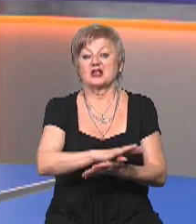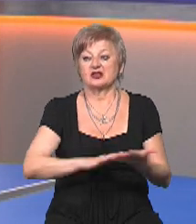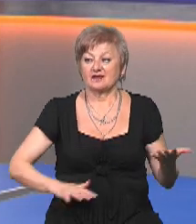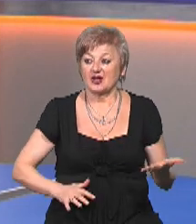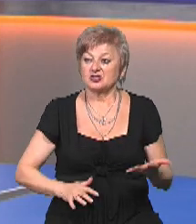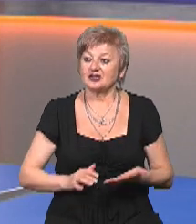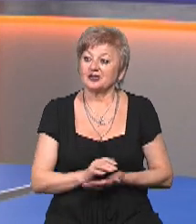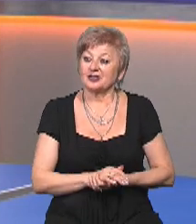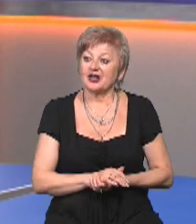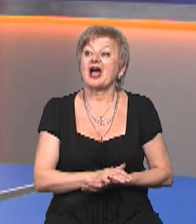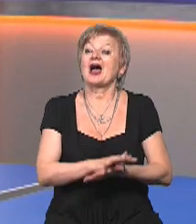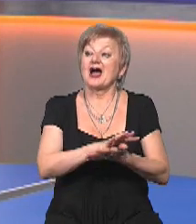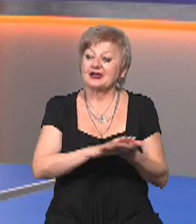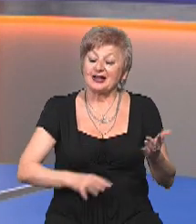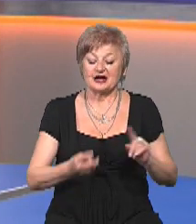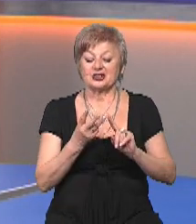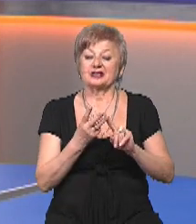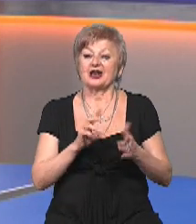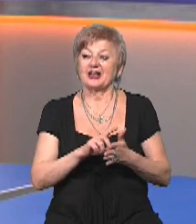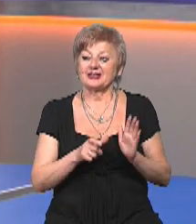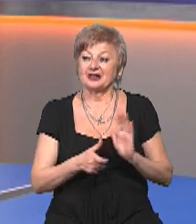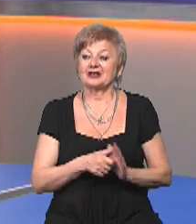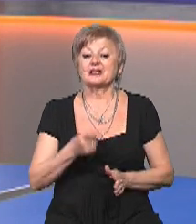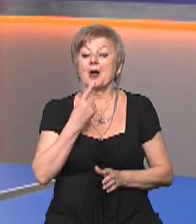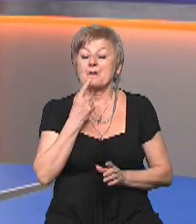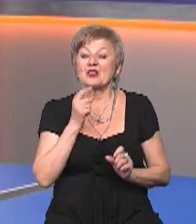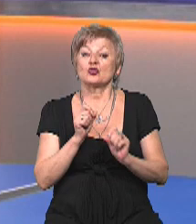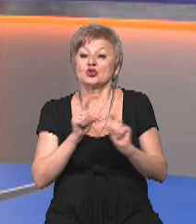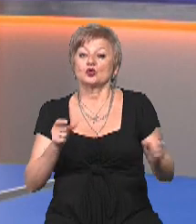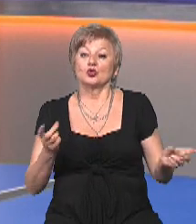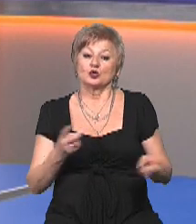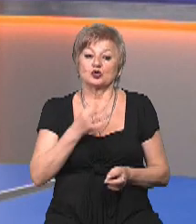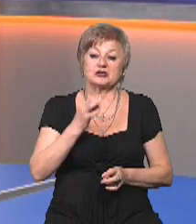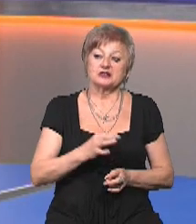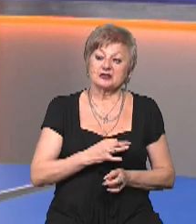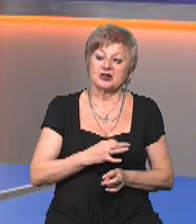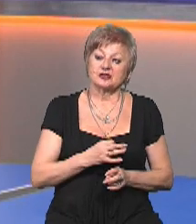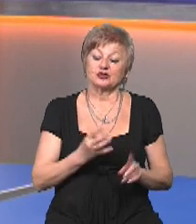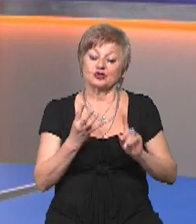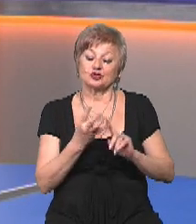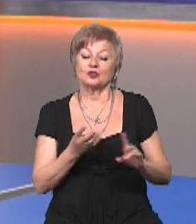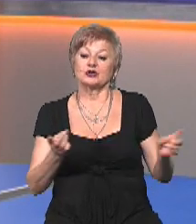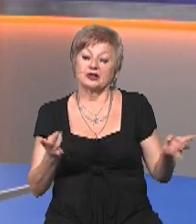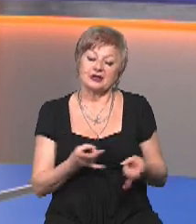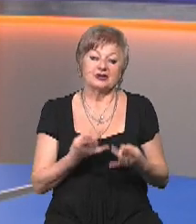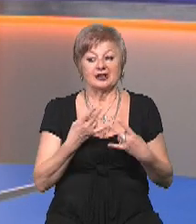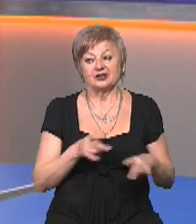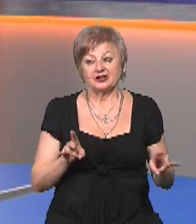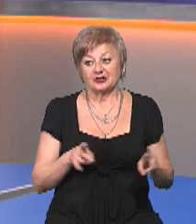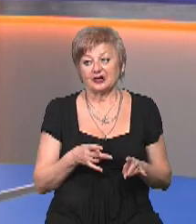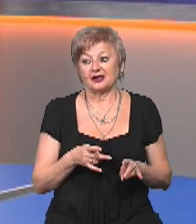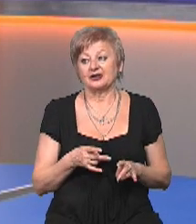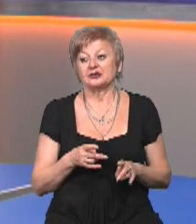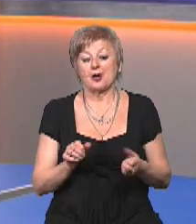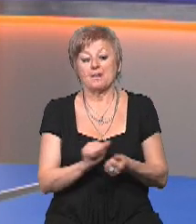А що далі? А далі третій клас, а пілотні школи нам скажуть, чи треба оцінки виставляти вже в третьому класі, чи ні. Вони